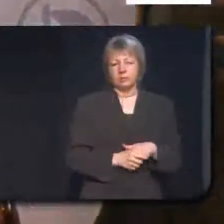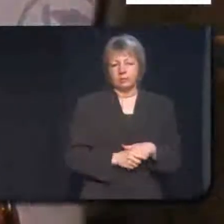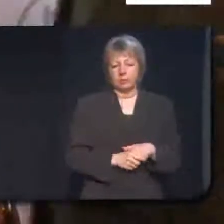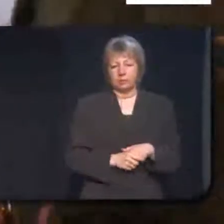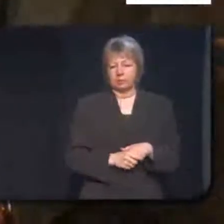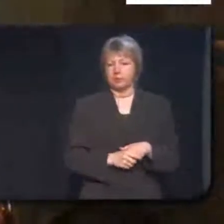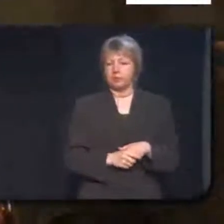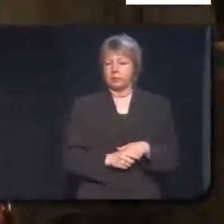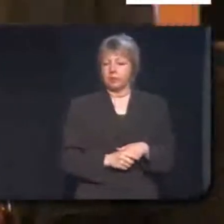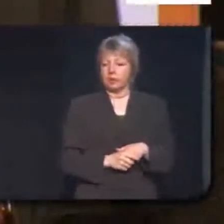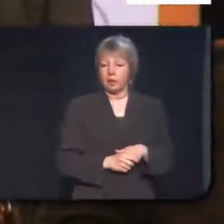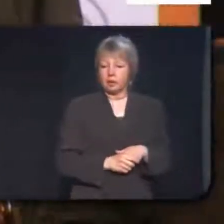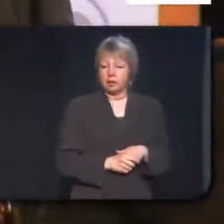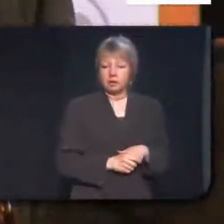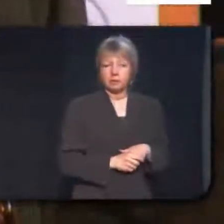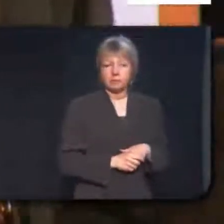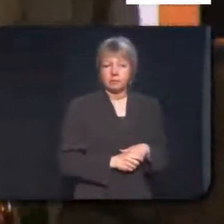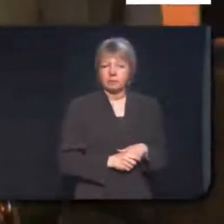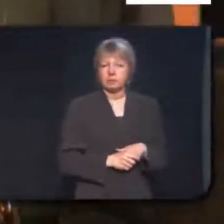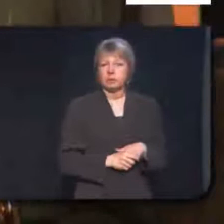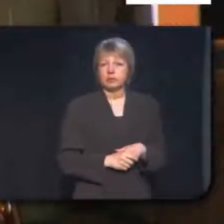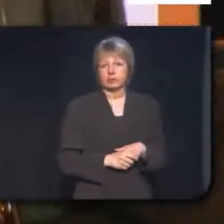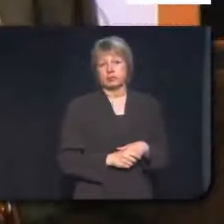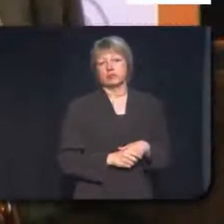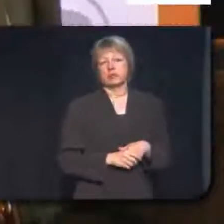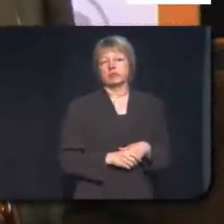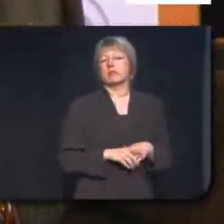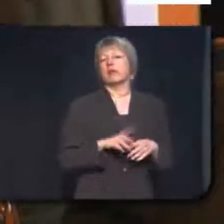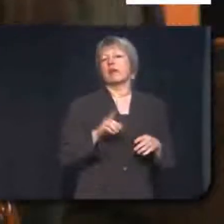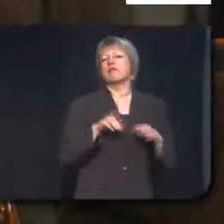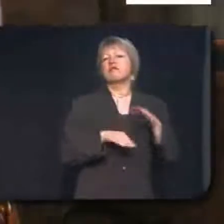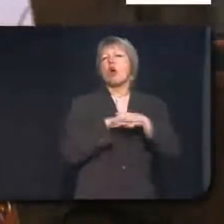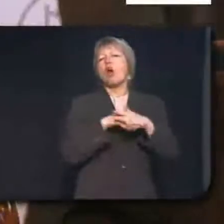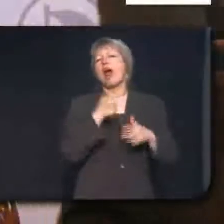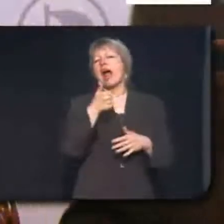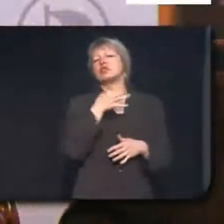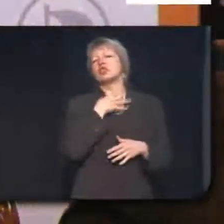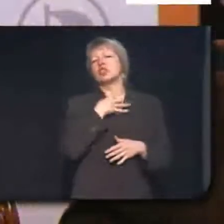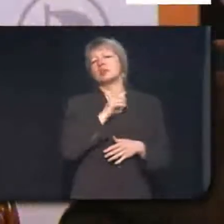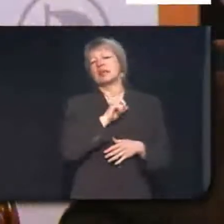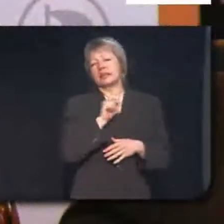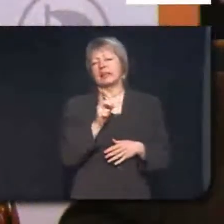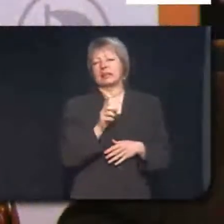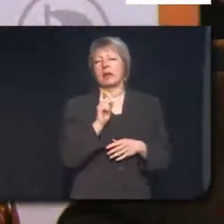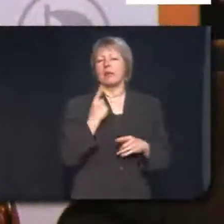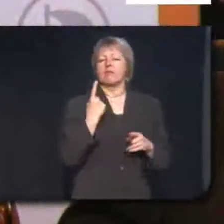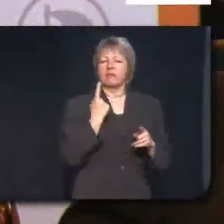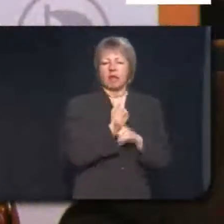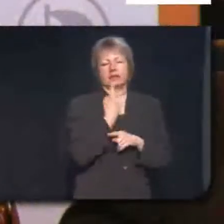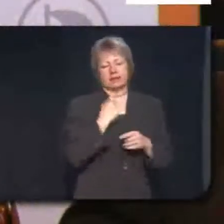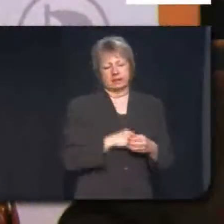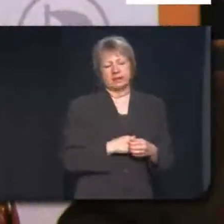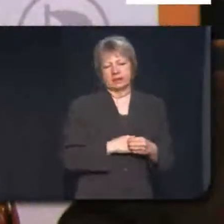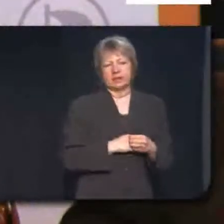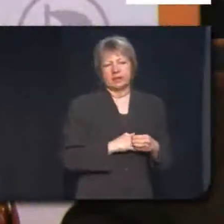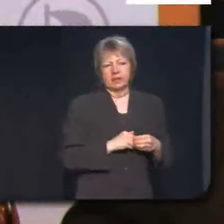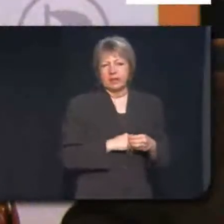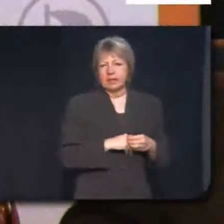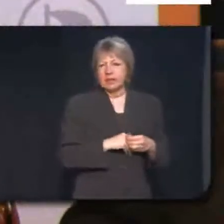. also weil wir gerade zugerufen wurde nein es war nicht ganz einstimmig danke so